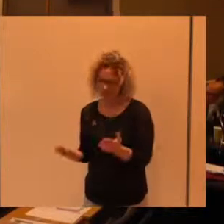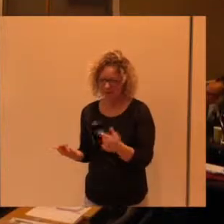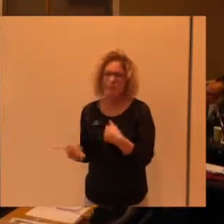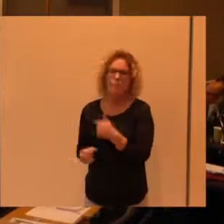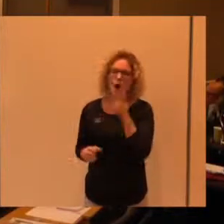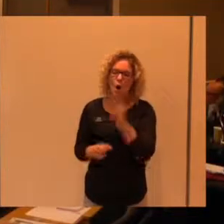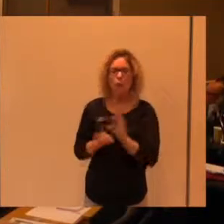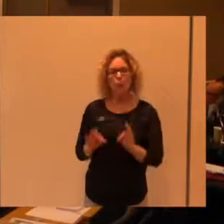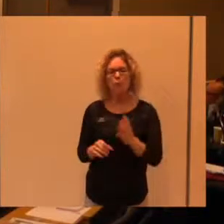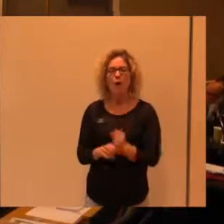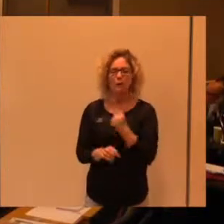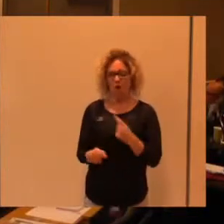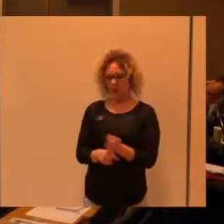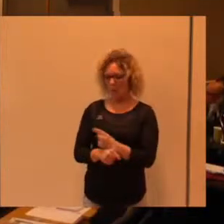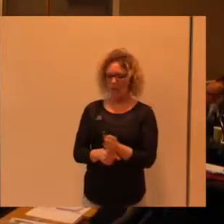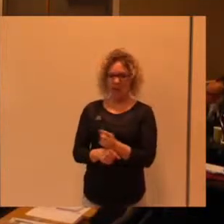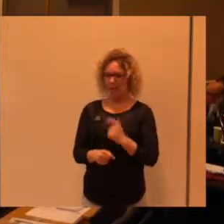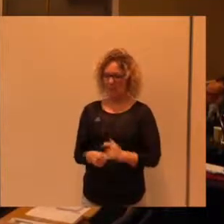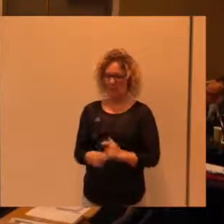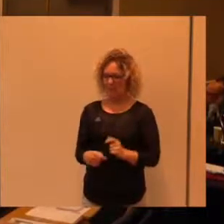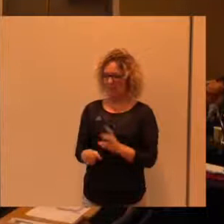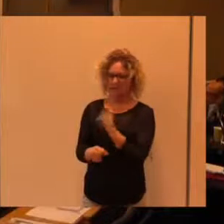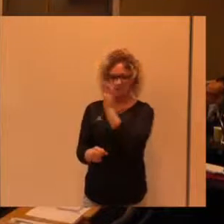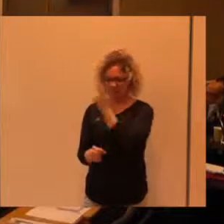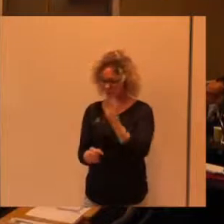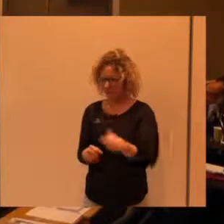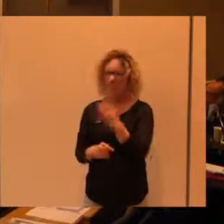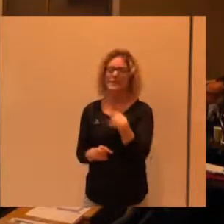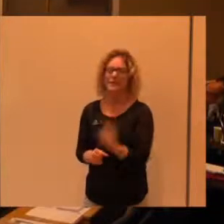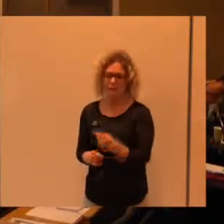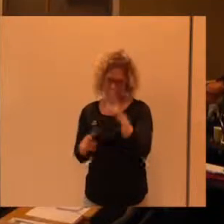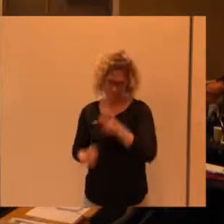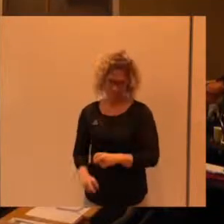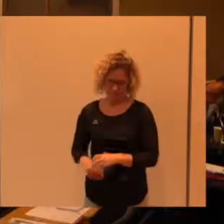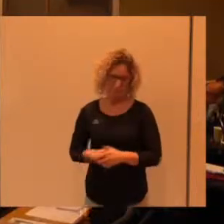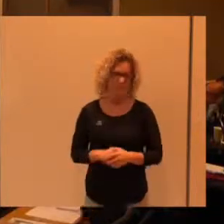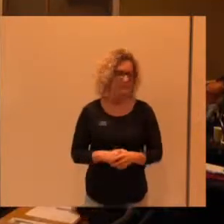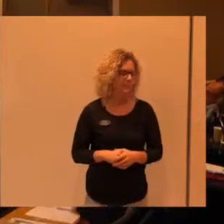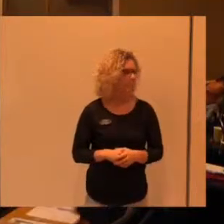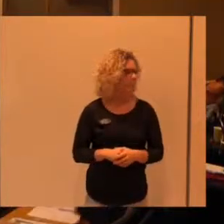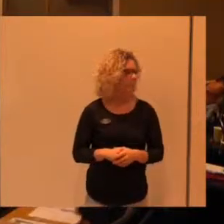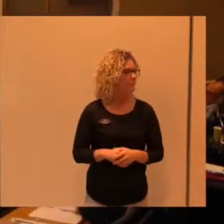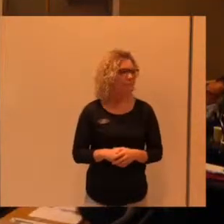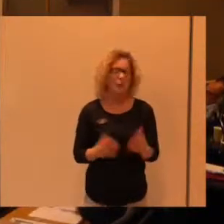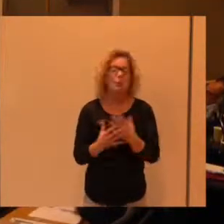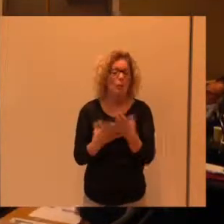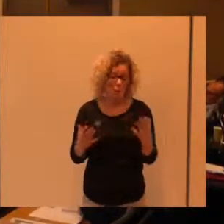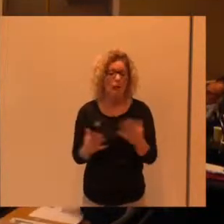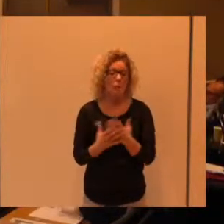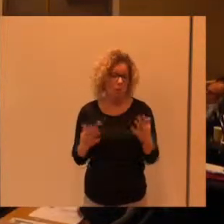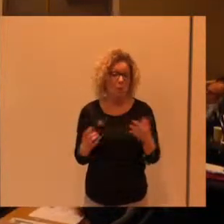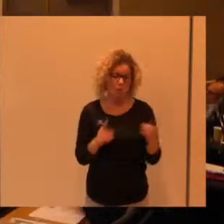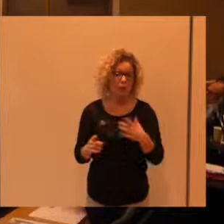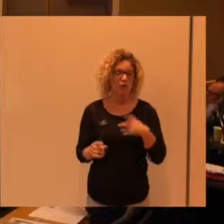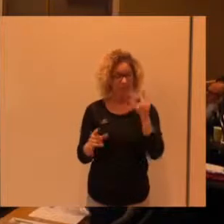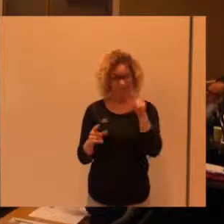när jag ska orientera mig på en webbsida. Ta mig runt på en webbsida. Och man kan ju se att många tycker att det här digitala